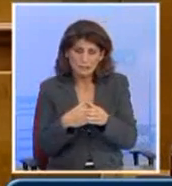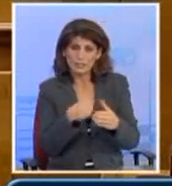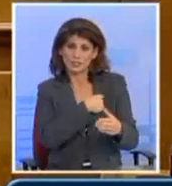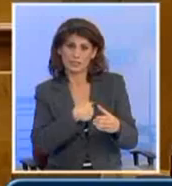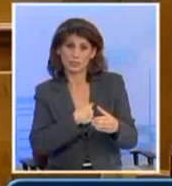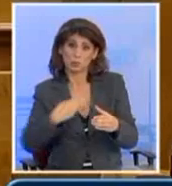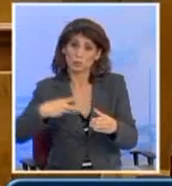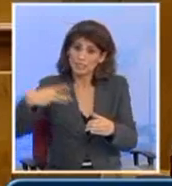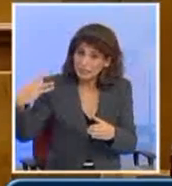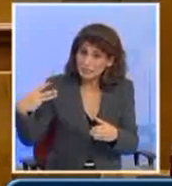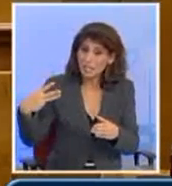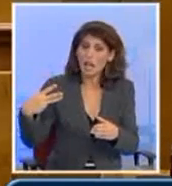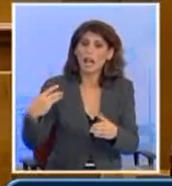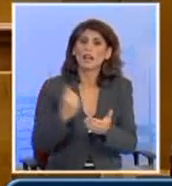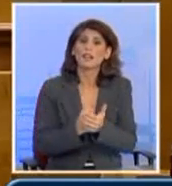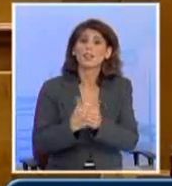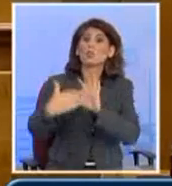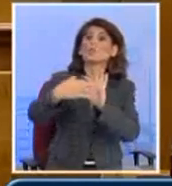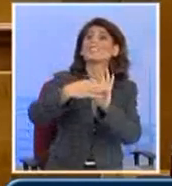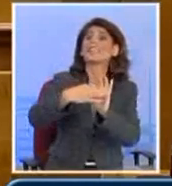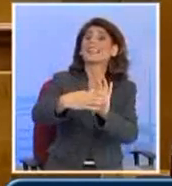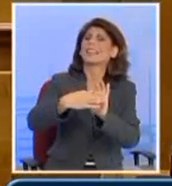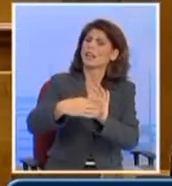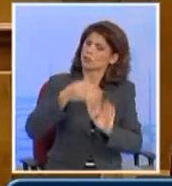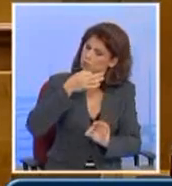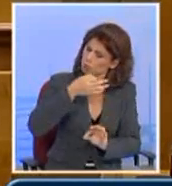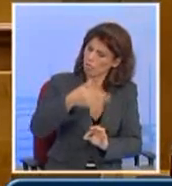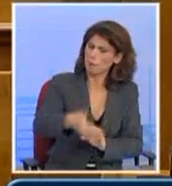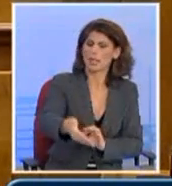τον ΣΥΡΙΖΑ και τους συνεταίρους του για τους οποίους θα μιλήσουμε.